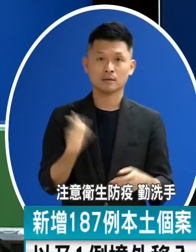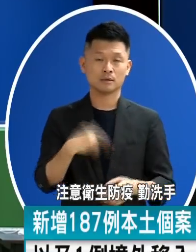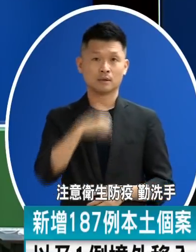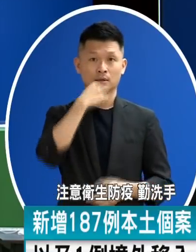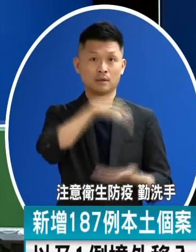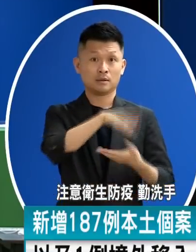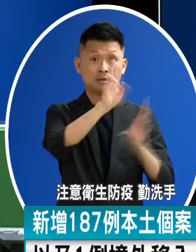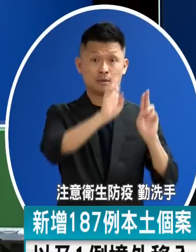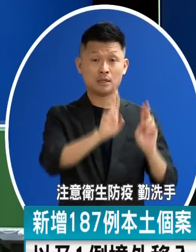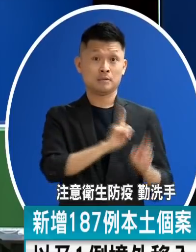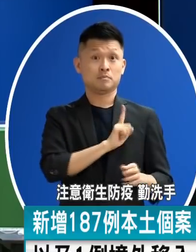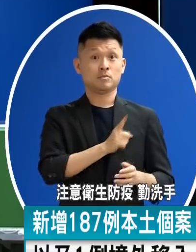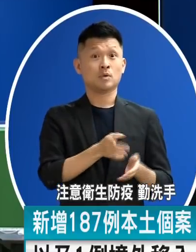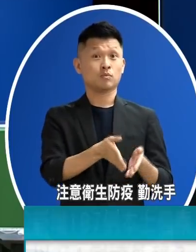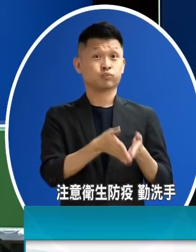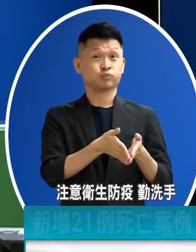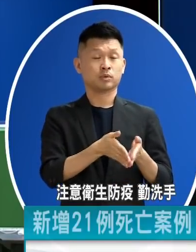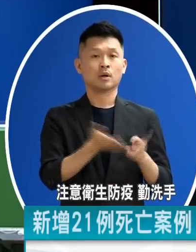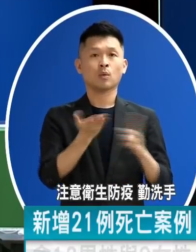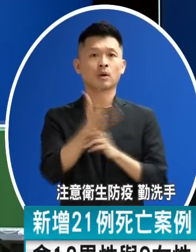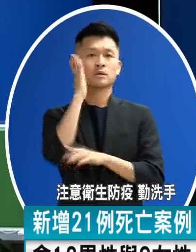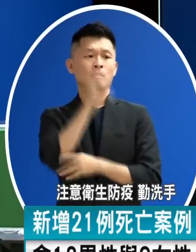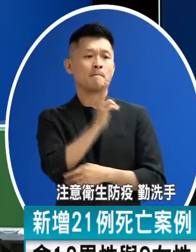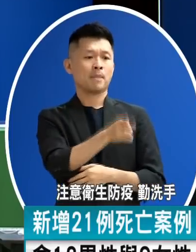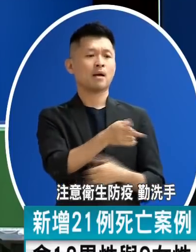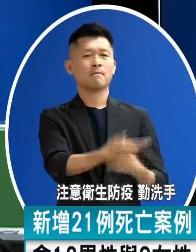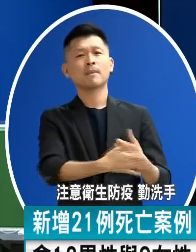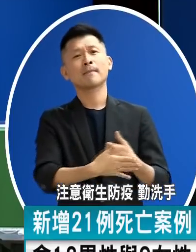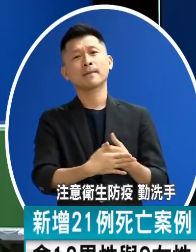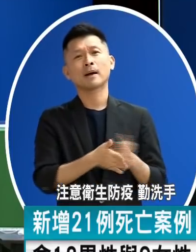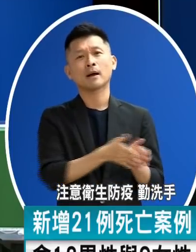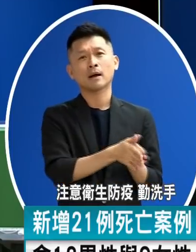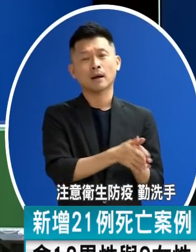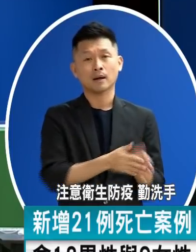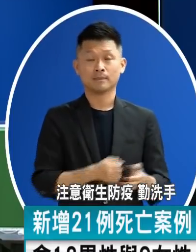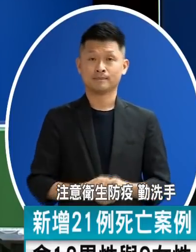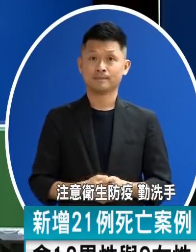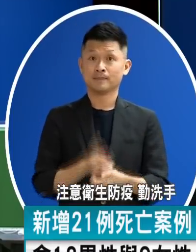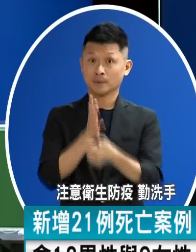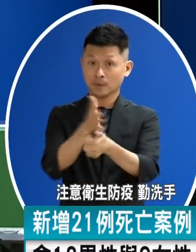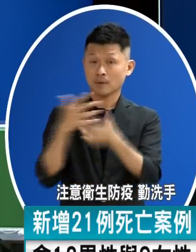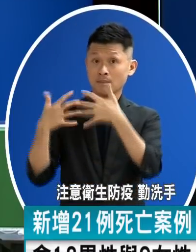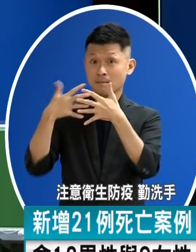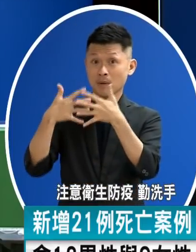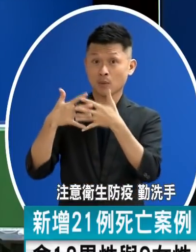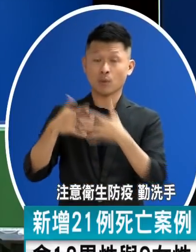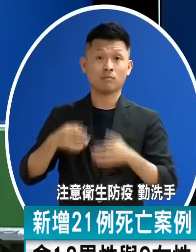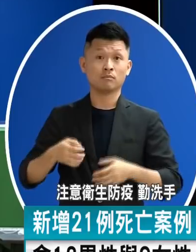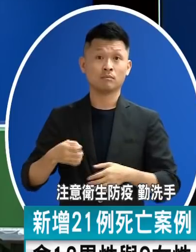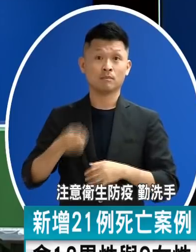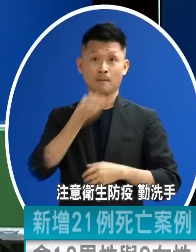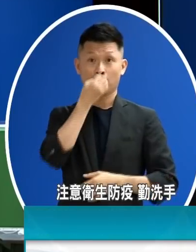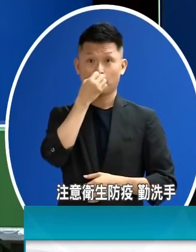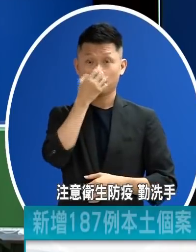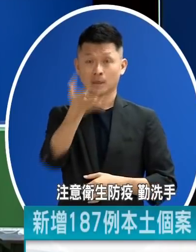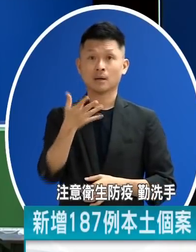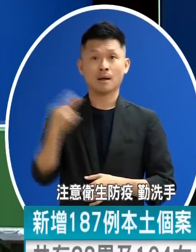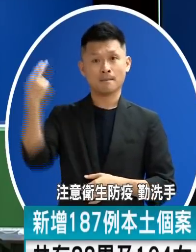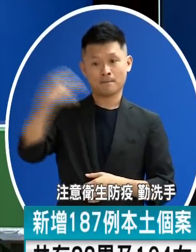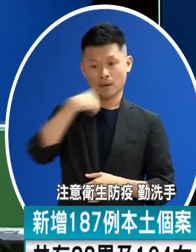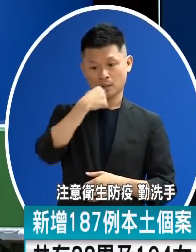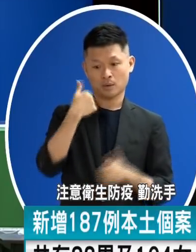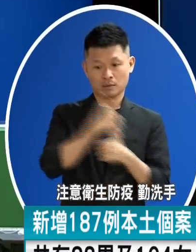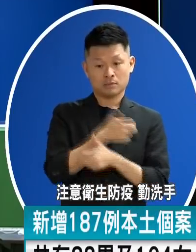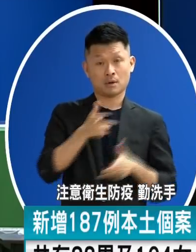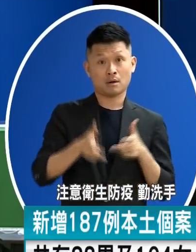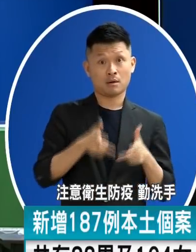问，是台积电主动要买，还是政府请台积电也出手？第二个问题想请教，美国说考虑台湾代工疫苗，说已